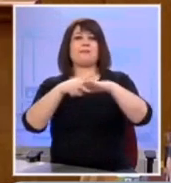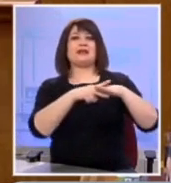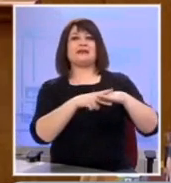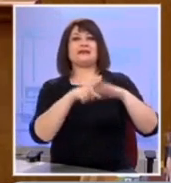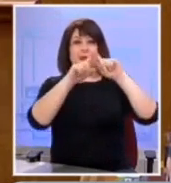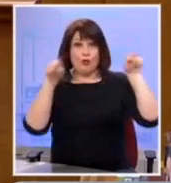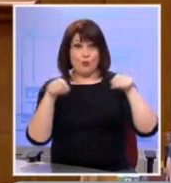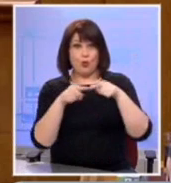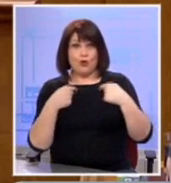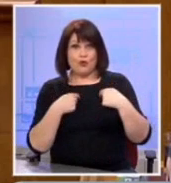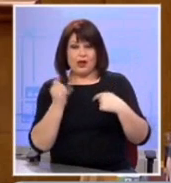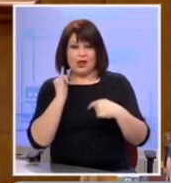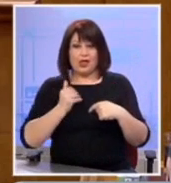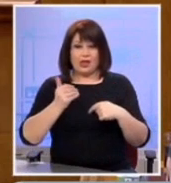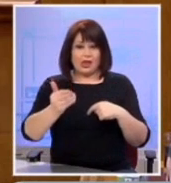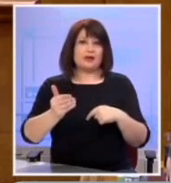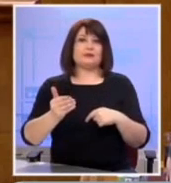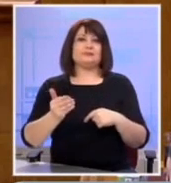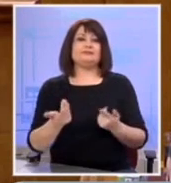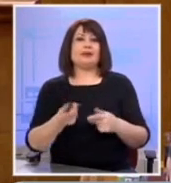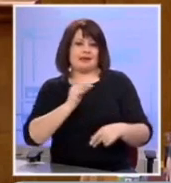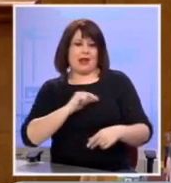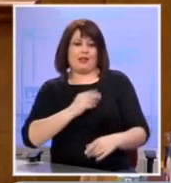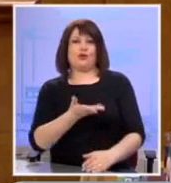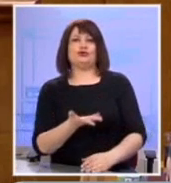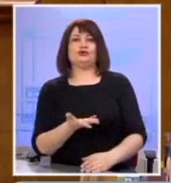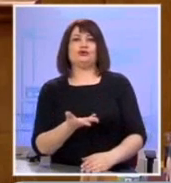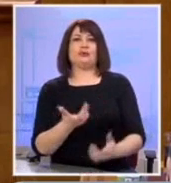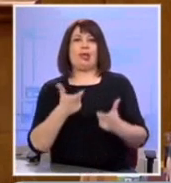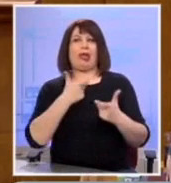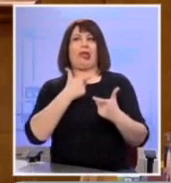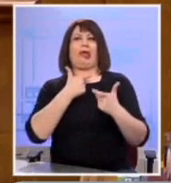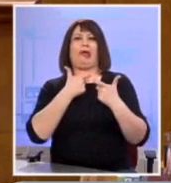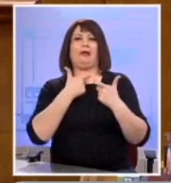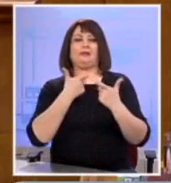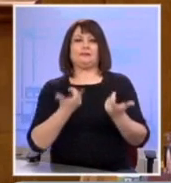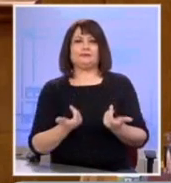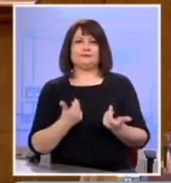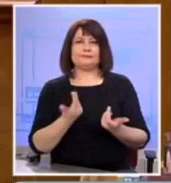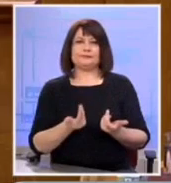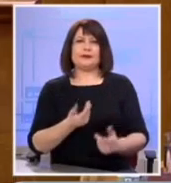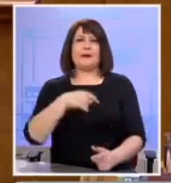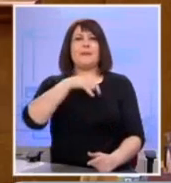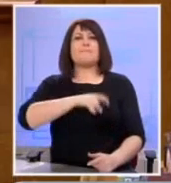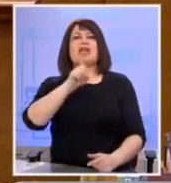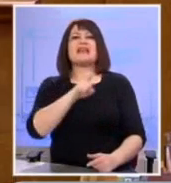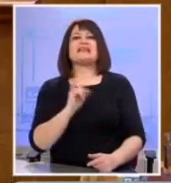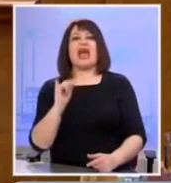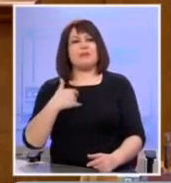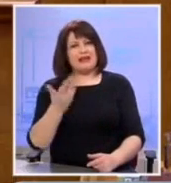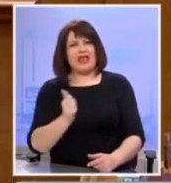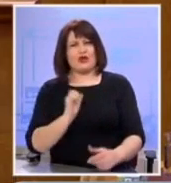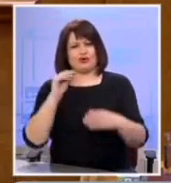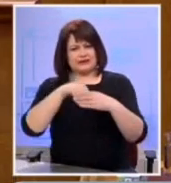καθώς καθυστερούσαν και για 1,5 χρόνο για να πάει η χώρα σε ασφυξία και ύστερα να γίνει το PSI, για